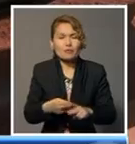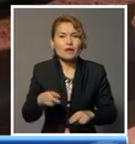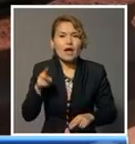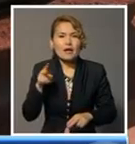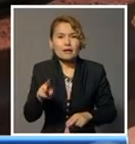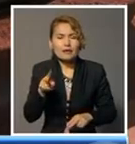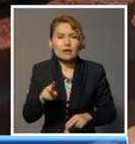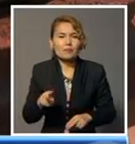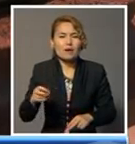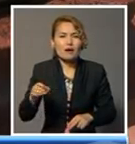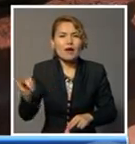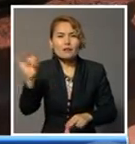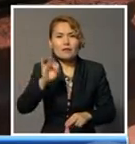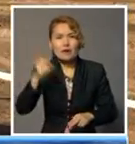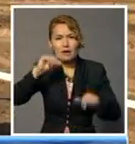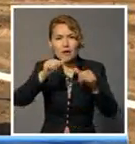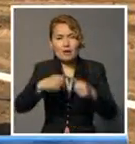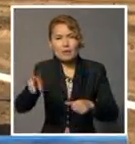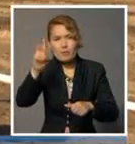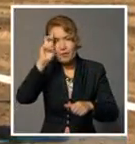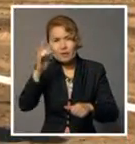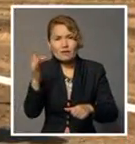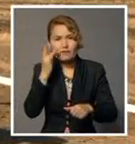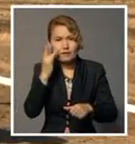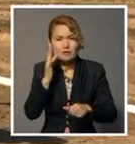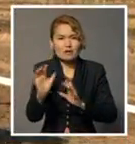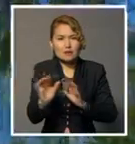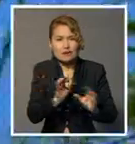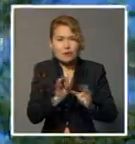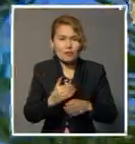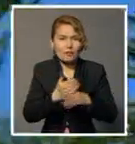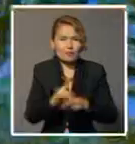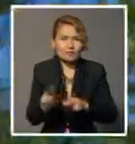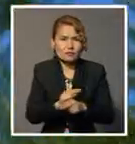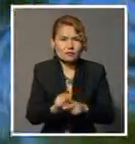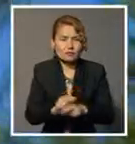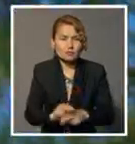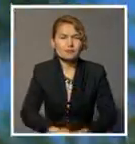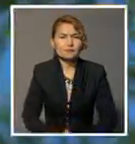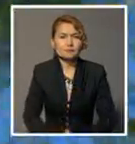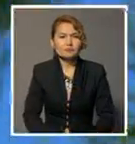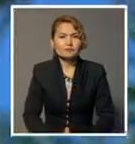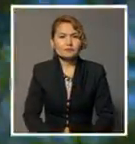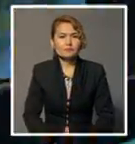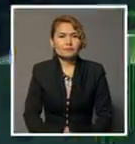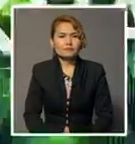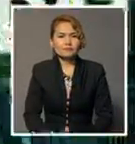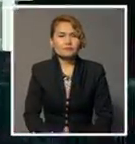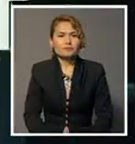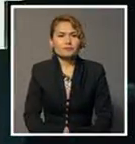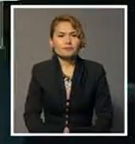астам тарихи ескерткіштің 600-ге жуығы мемлекет қорғауында. Қуаныш Қанатұлы, Александр Герман, Қазақстан ұлттық арнасы, Алматы облысы.